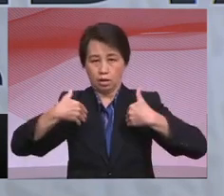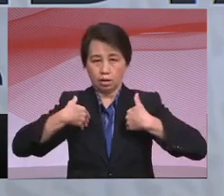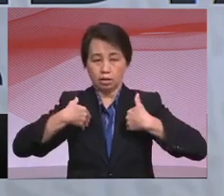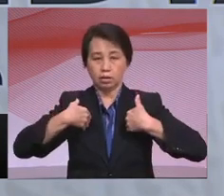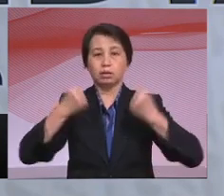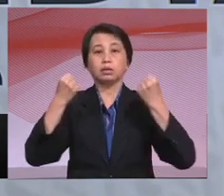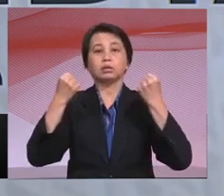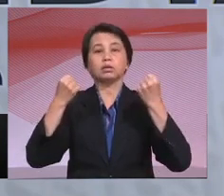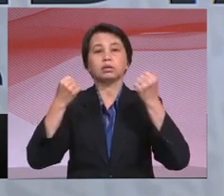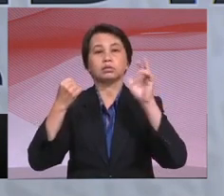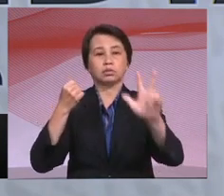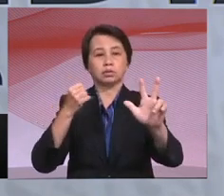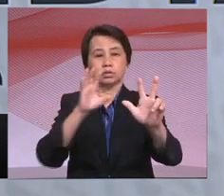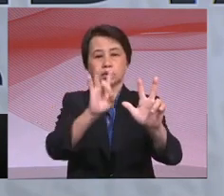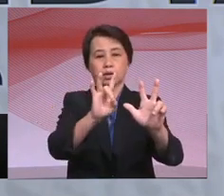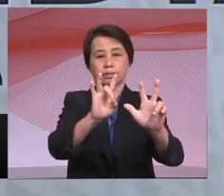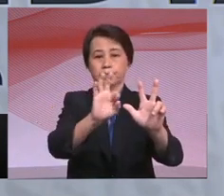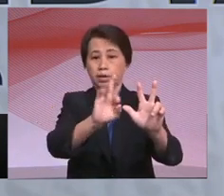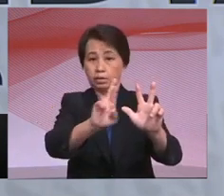sejumlah